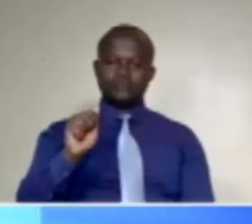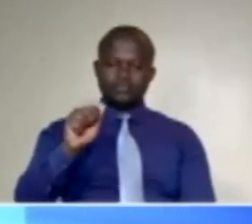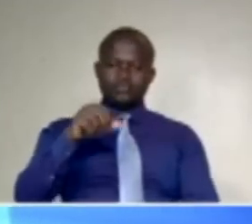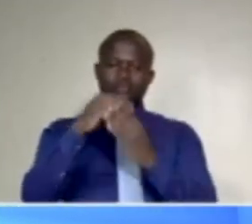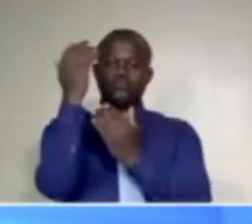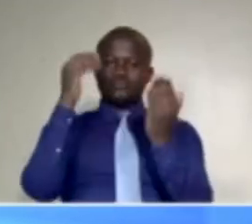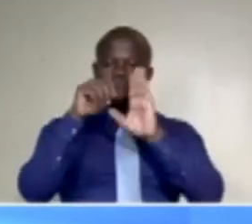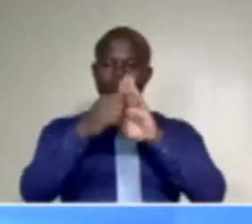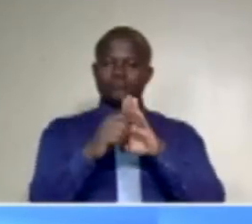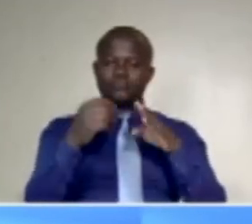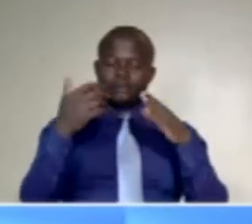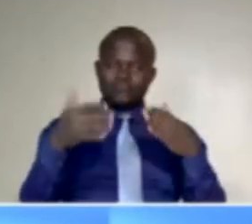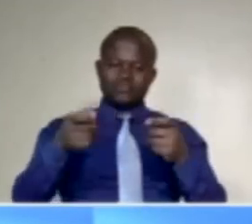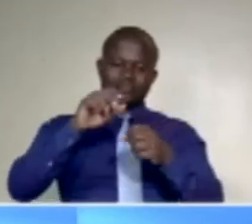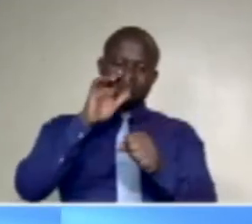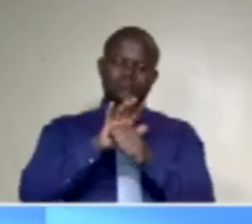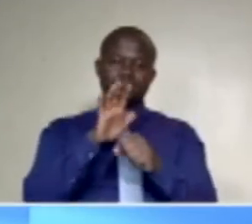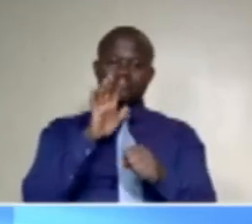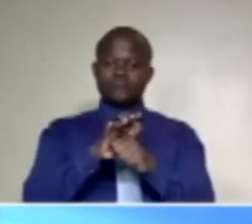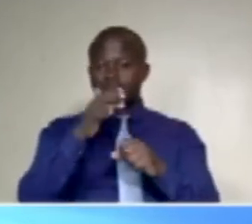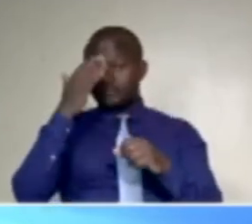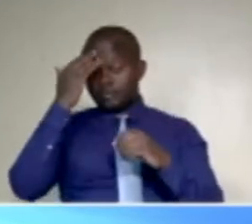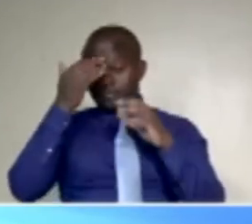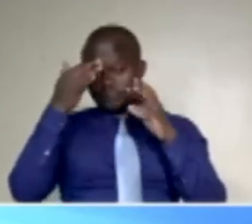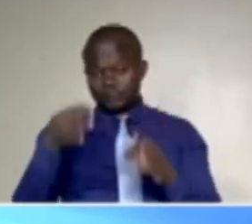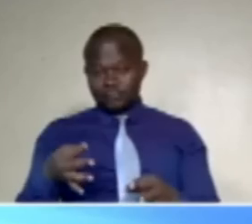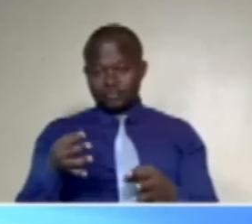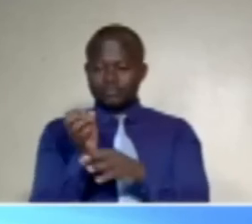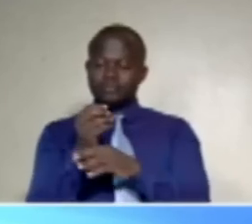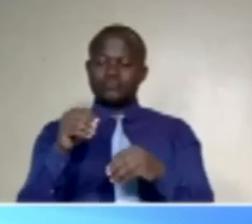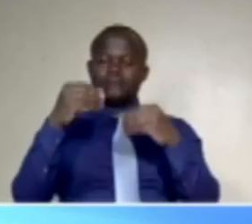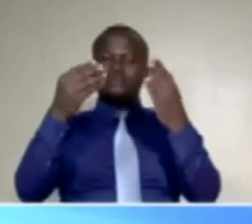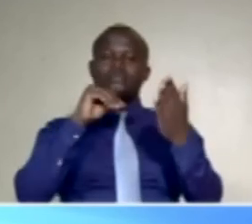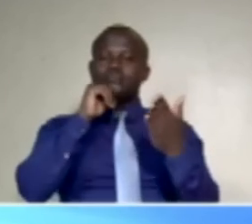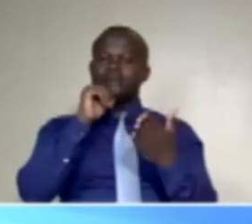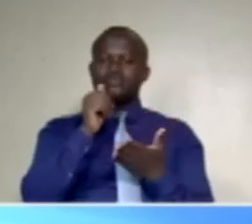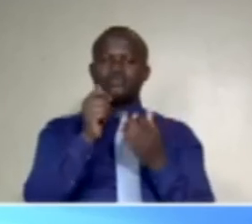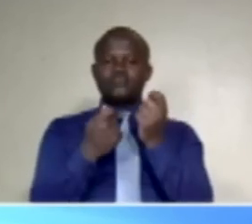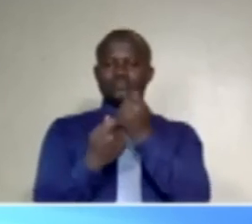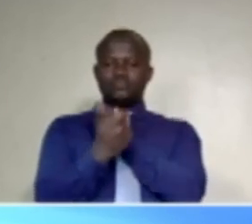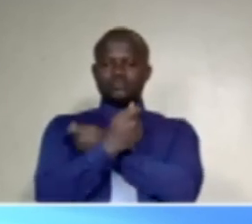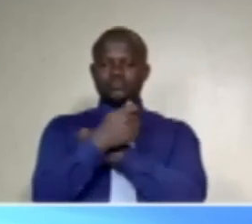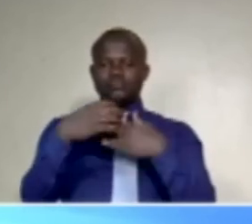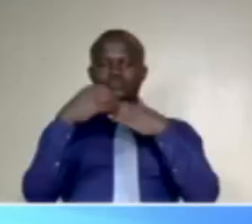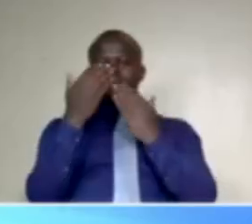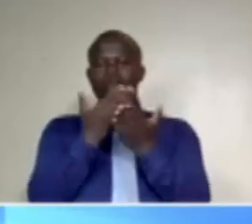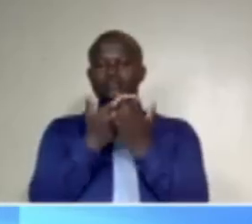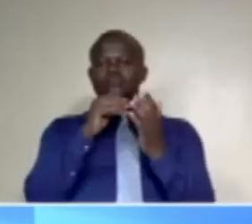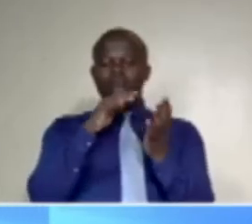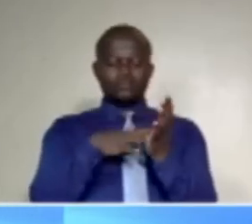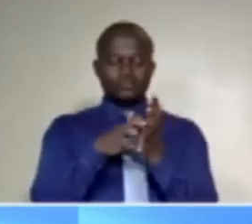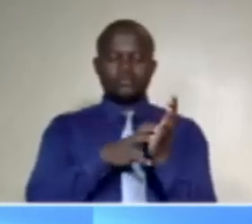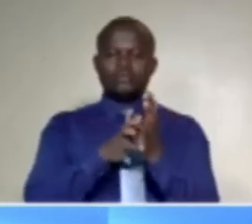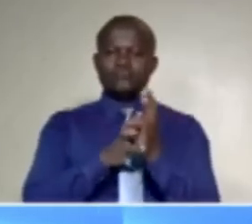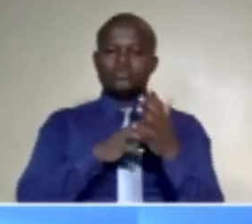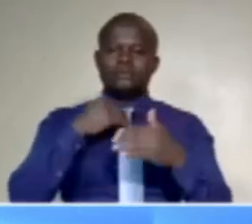nk'icyorezo gikomeye kuko ingamba n'inama bahawe ngo bisa naho ntacyo bihindura. Ubuyobozi burasaba kudacika